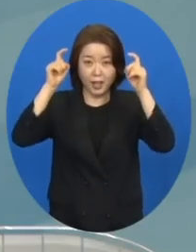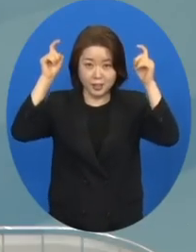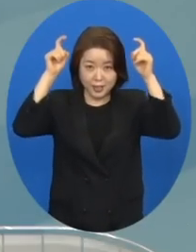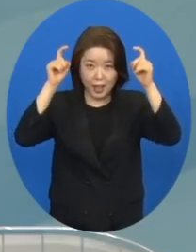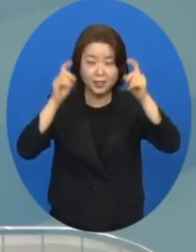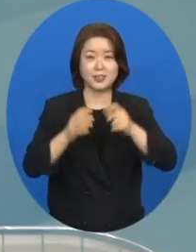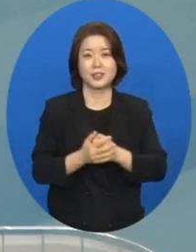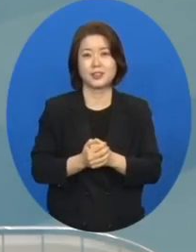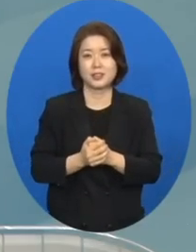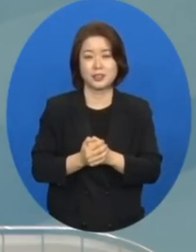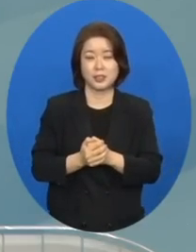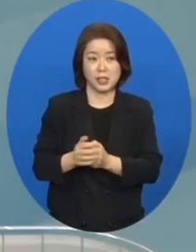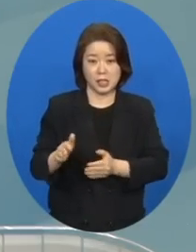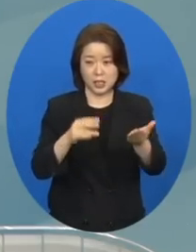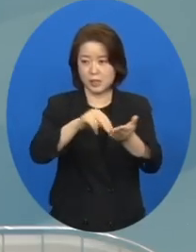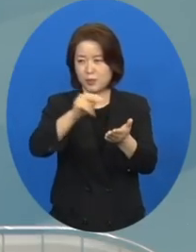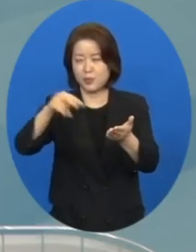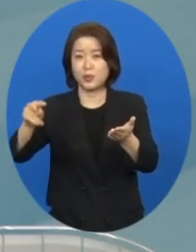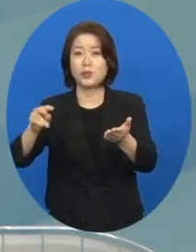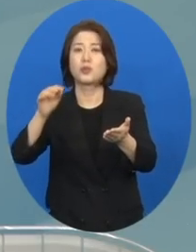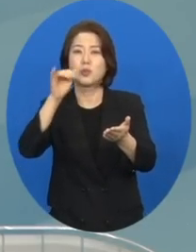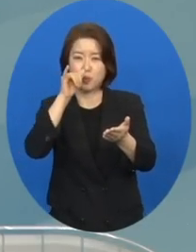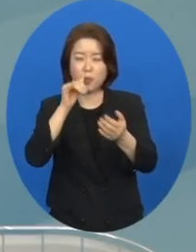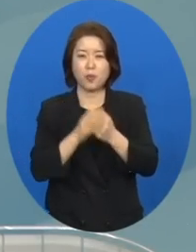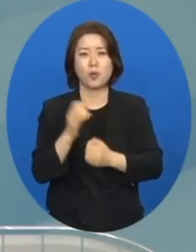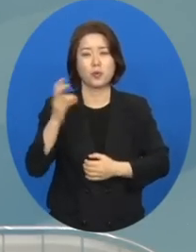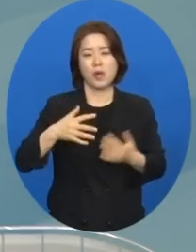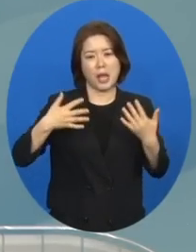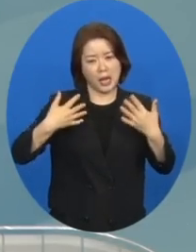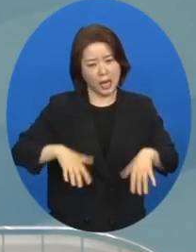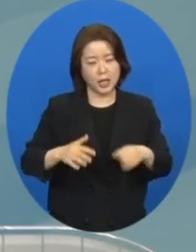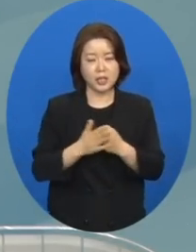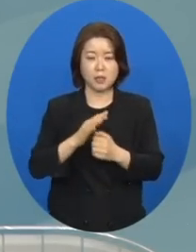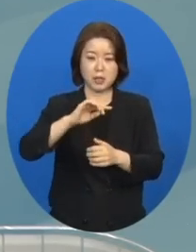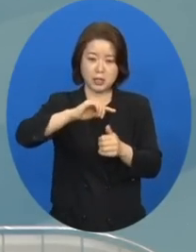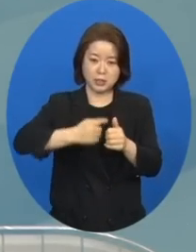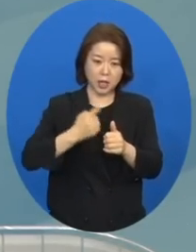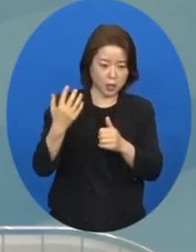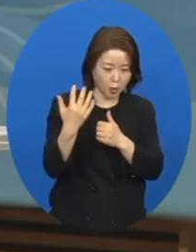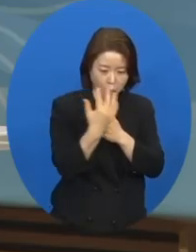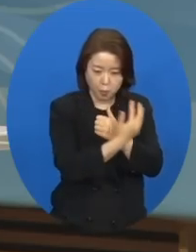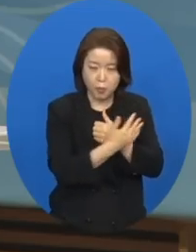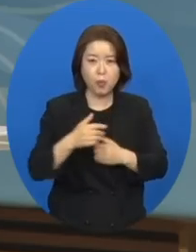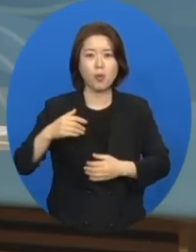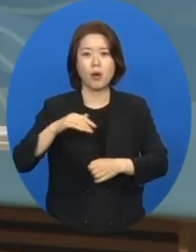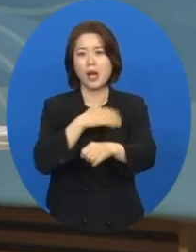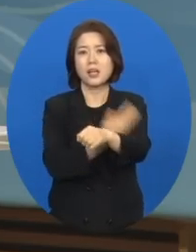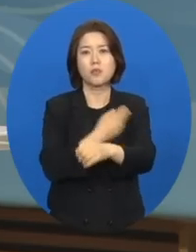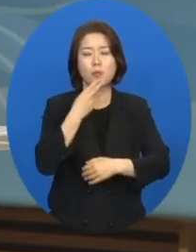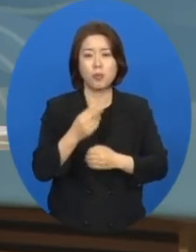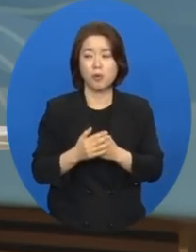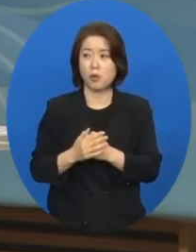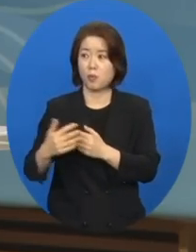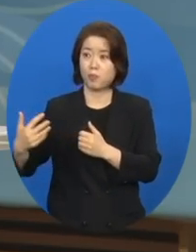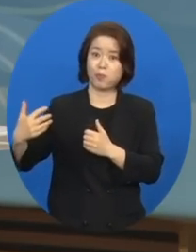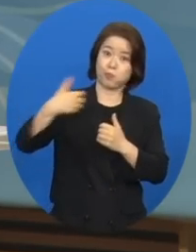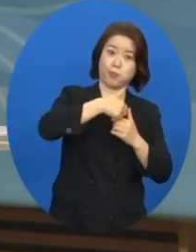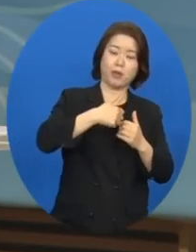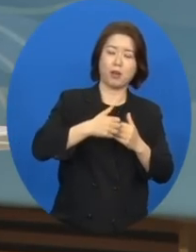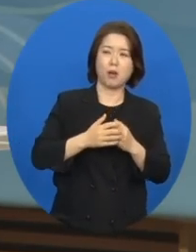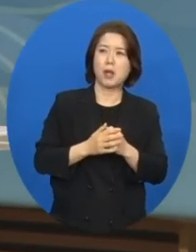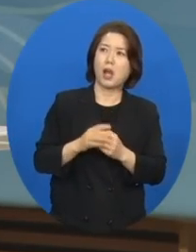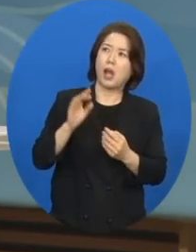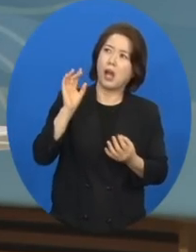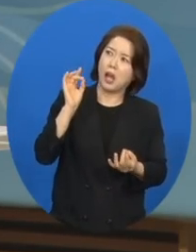길을 잃을 뿐만 아니라 또한 약해서 스스로 보호할 수 있는 능력이 없습니다 공격을 당하면 그냥 당할 수밖에